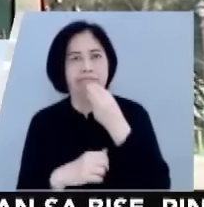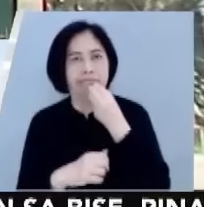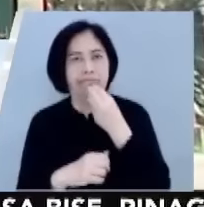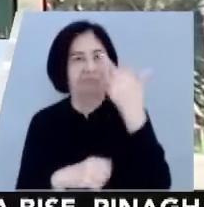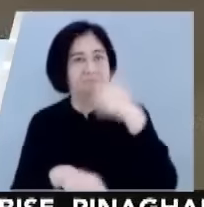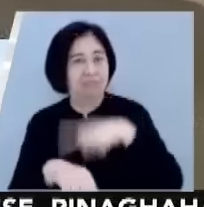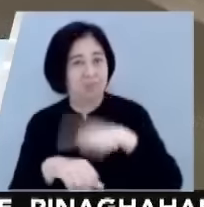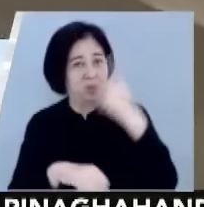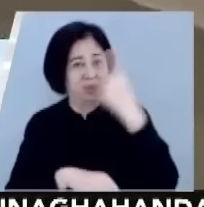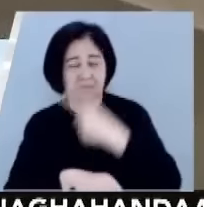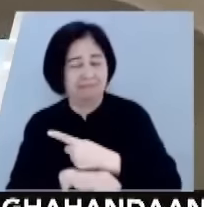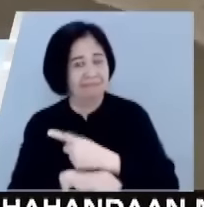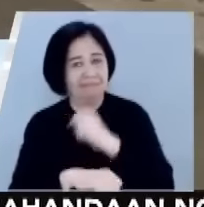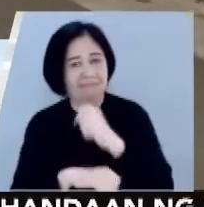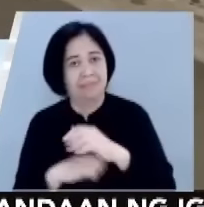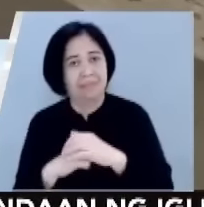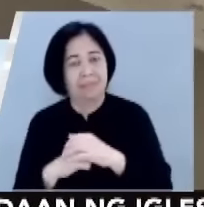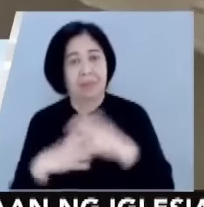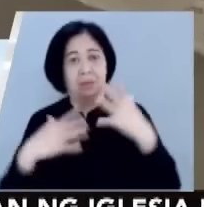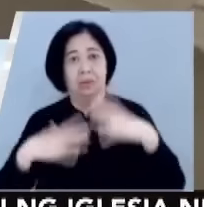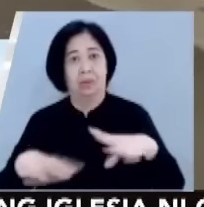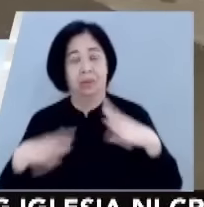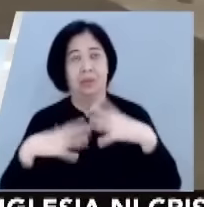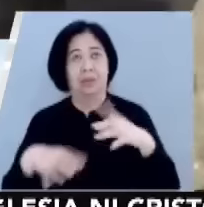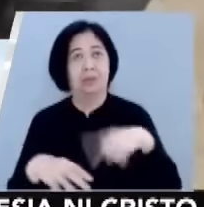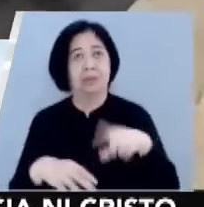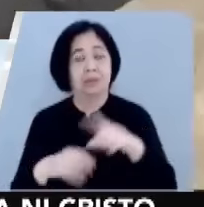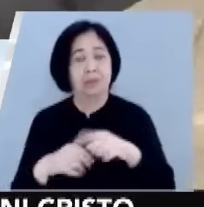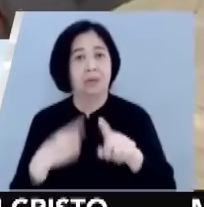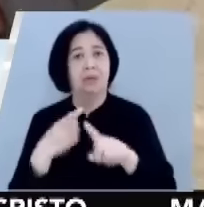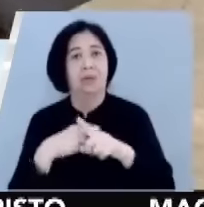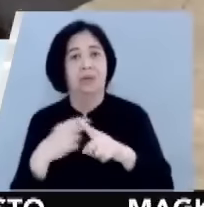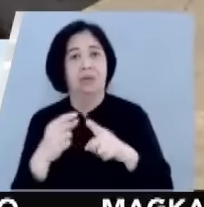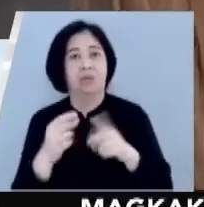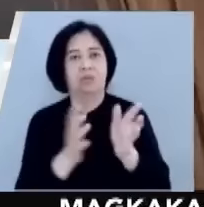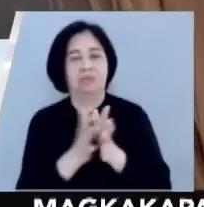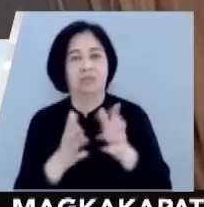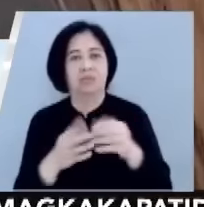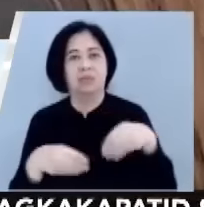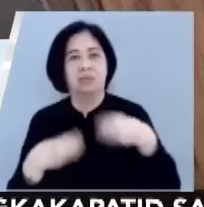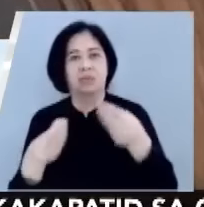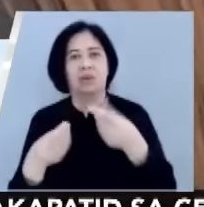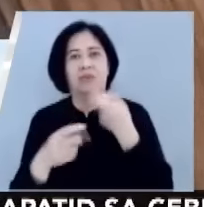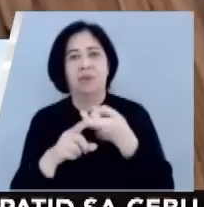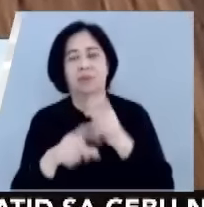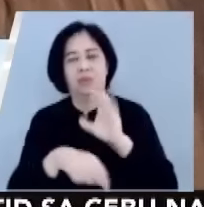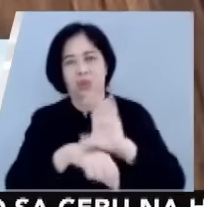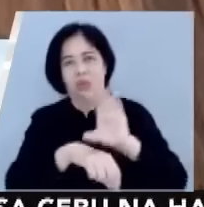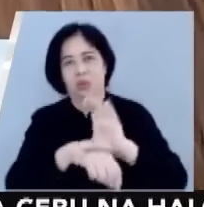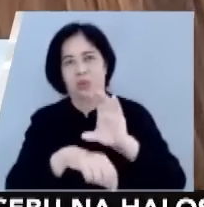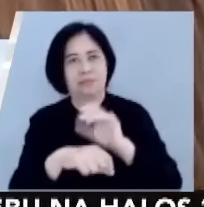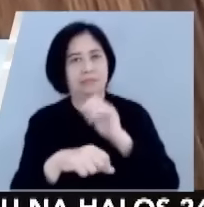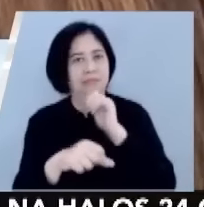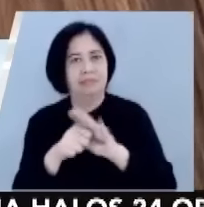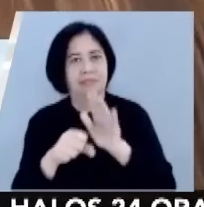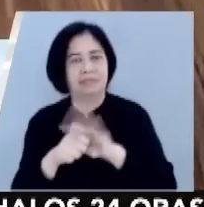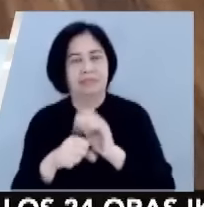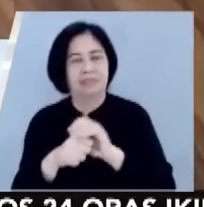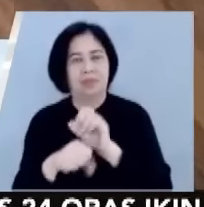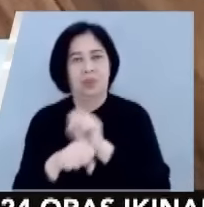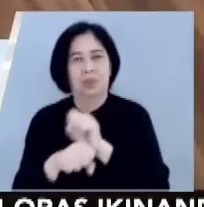isang araw. Ang damit nga raw nila, galing pa sa relief goods mula sa simbahan. Hindi raw kasi sapat ang kita ng kanyang nanay sa pagtitinda